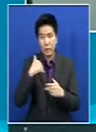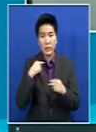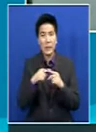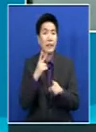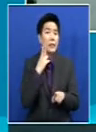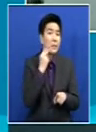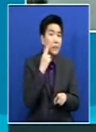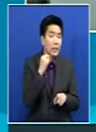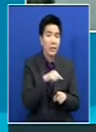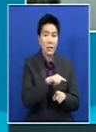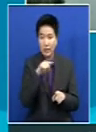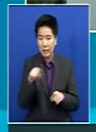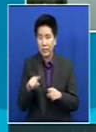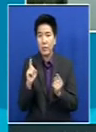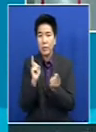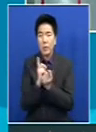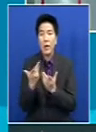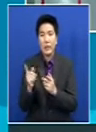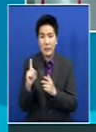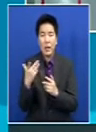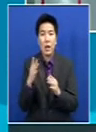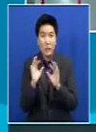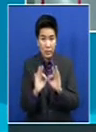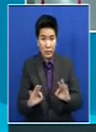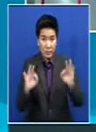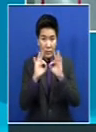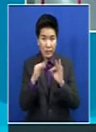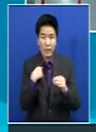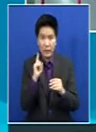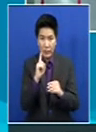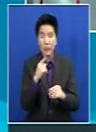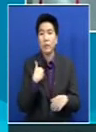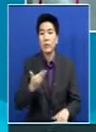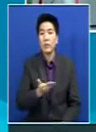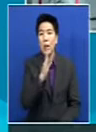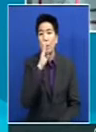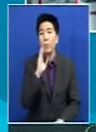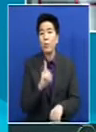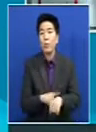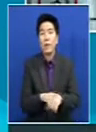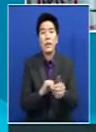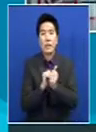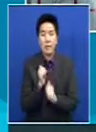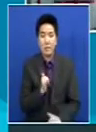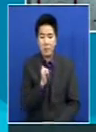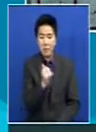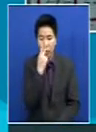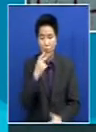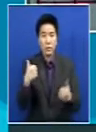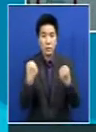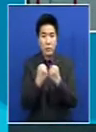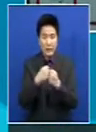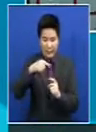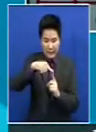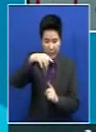โรน้ำแข็งเจอกับทางด้านของประกายเพชรเล็กทีวีเน็ตแอร์และที่สำคัญนะครับคุณเอมแล้วก็คุณผู้ชมครับถ้าเกิดยังมีเวลานี้เดินทางมาที่สนามมวยจิตเมืองนนท์ได้เลยนะ